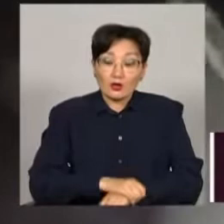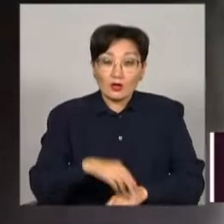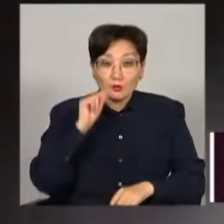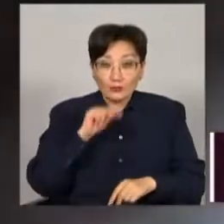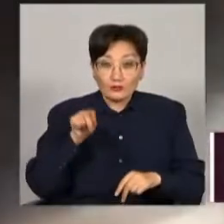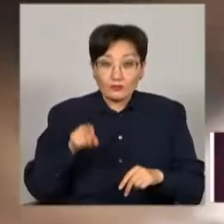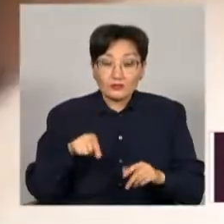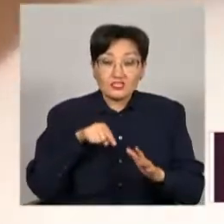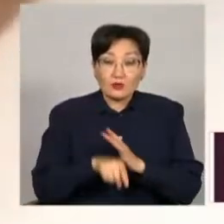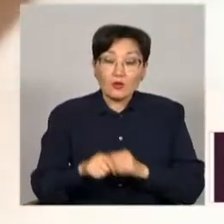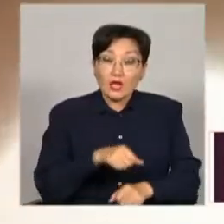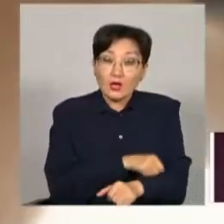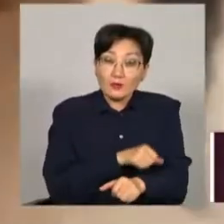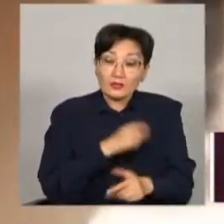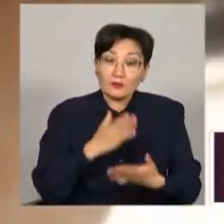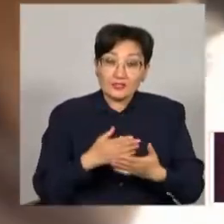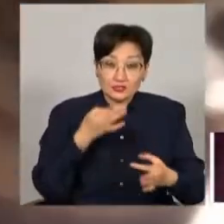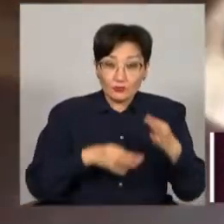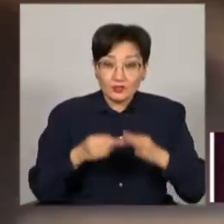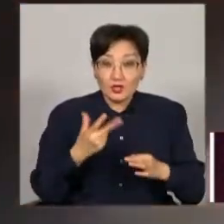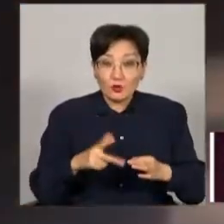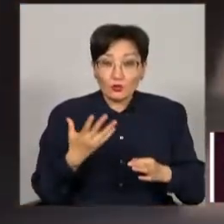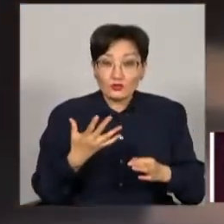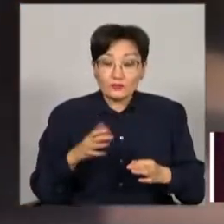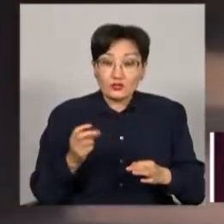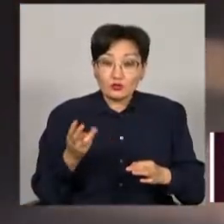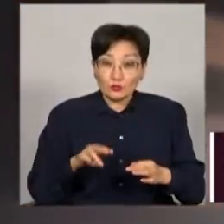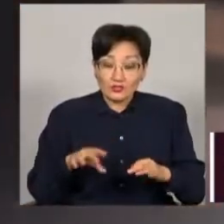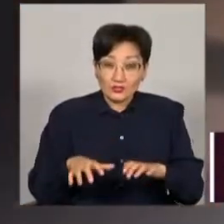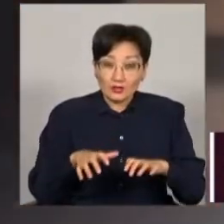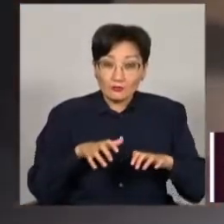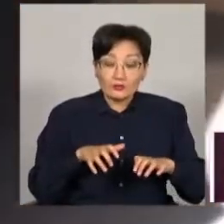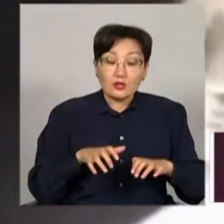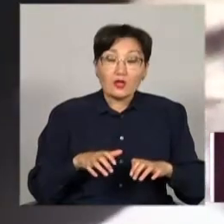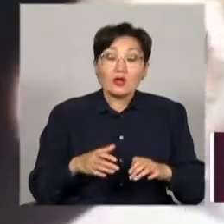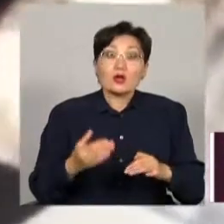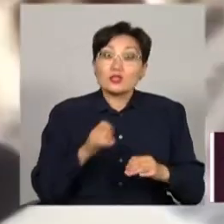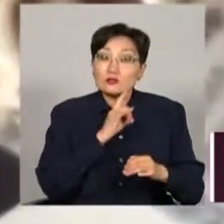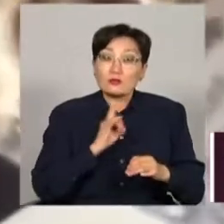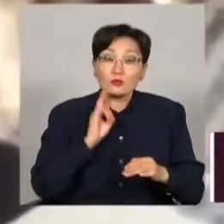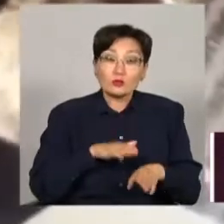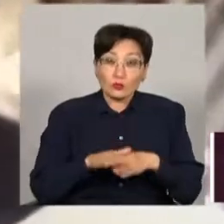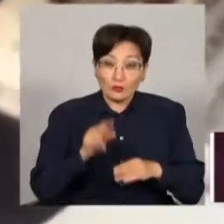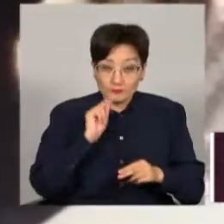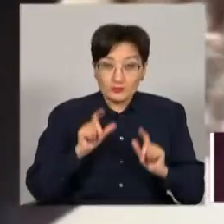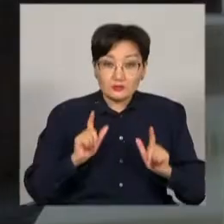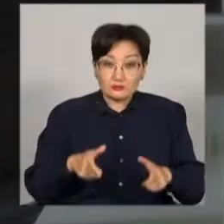күдіктіден құрамында есірткі бар заттың 35 данасын тәркіледі. Ұсталған әйел өз кінәсін толық мойындаған.